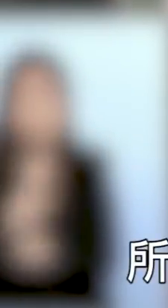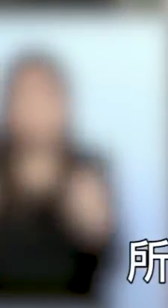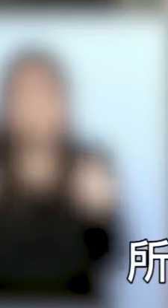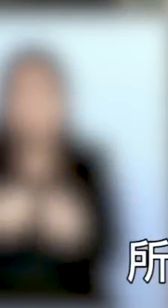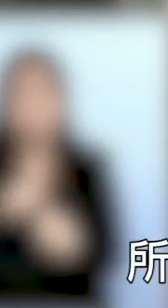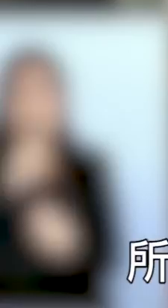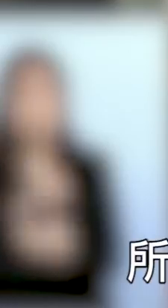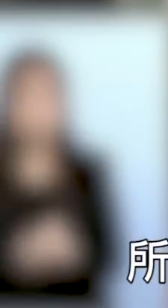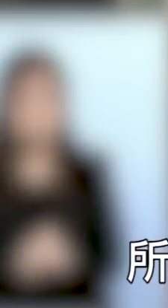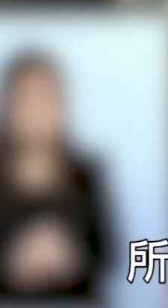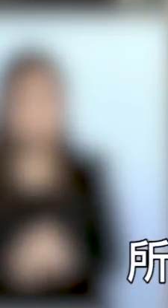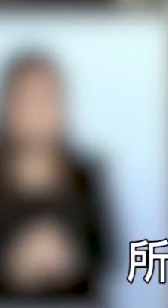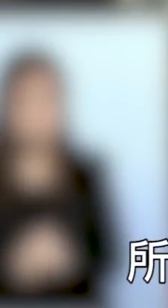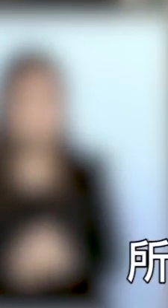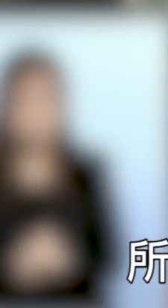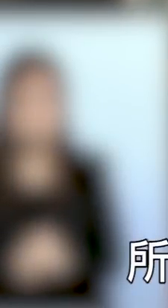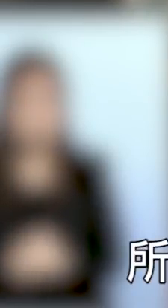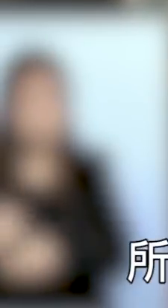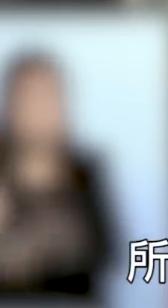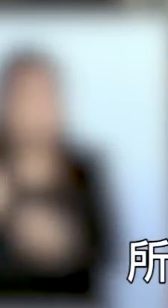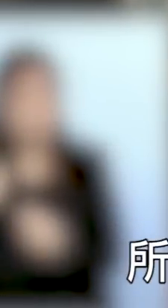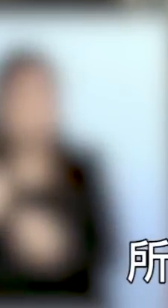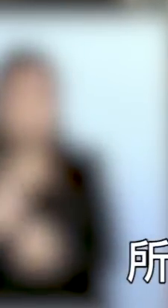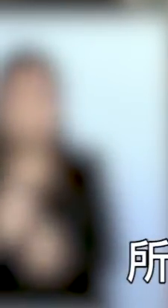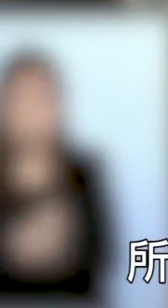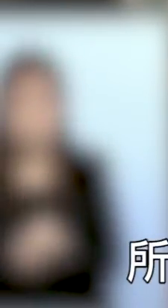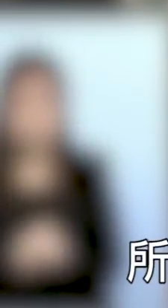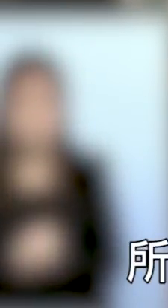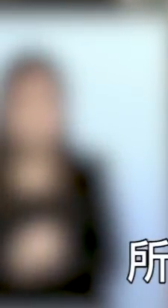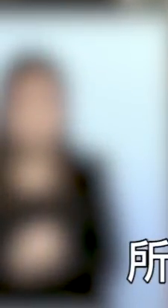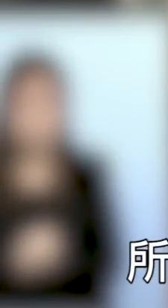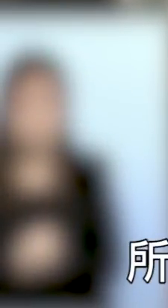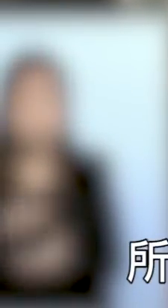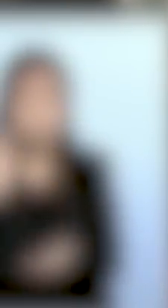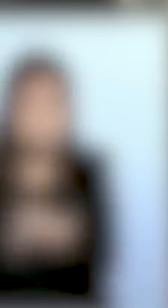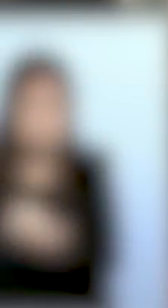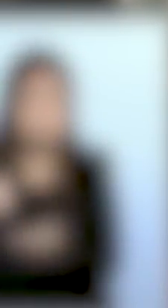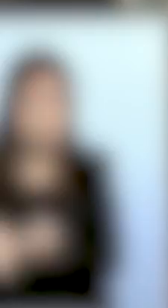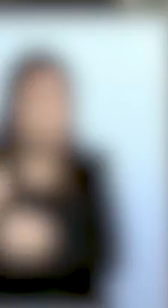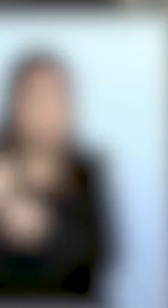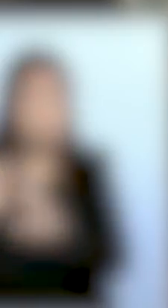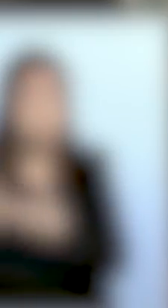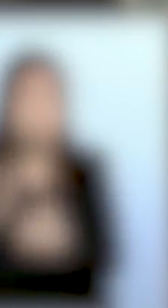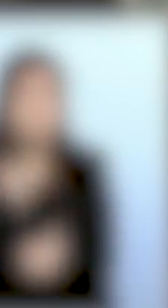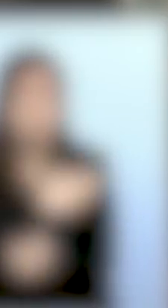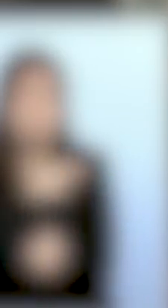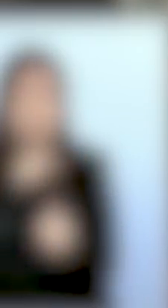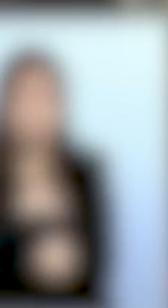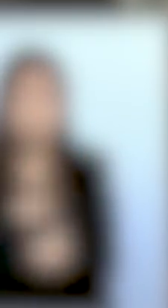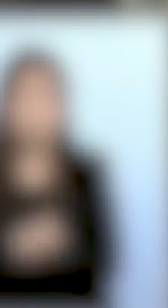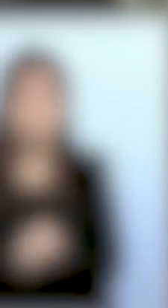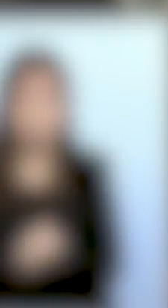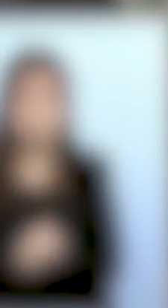以軍人嘅裝束絕對係由軍隊去負責，軍隊管理。所以我